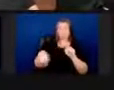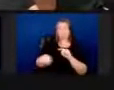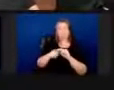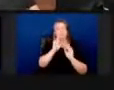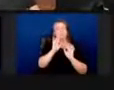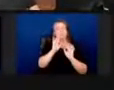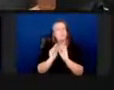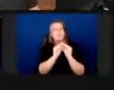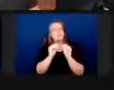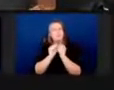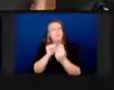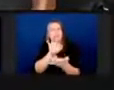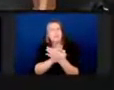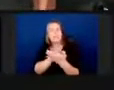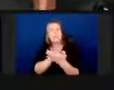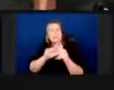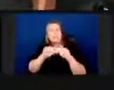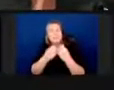vilivyo.